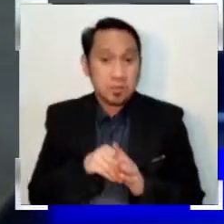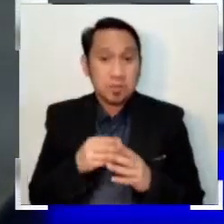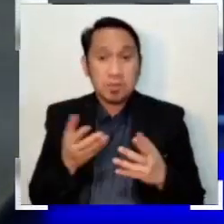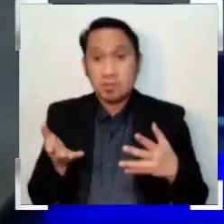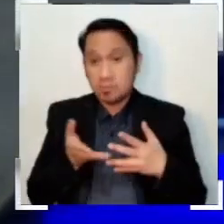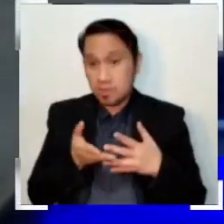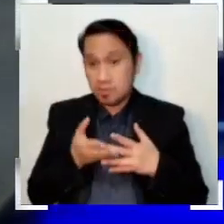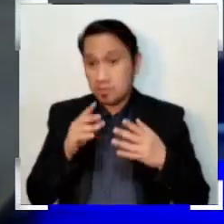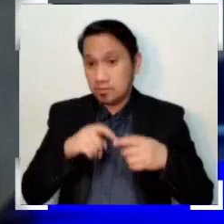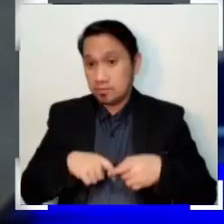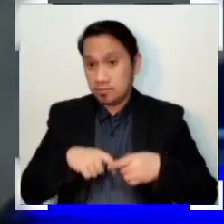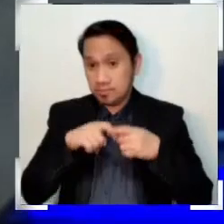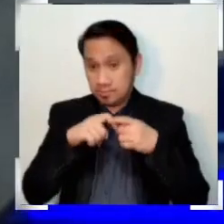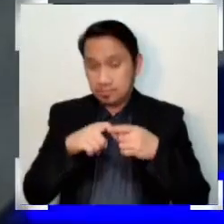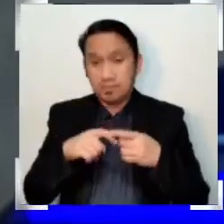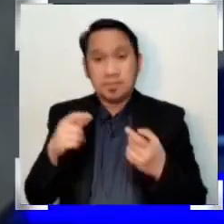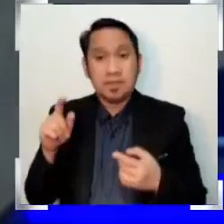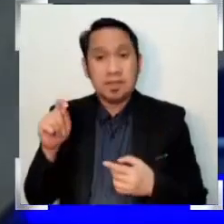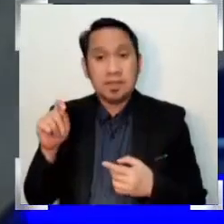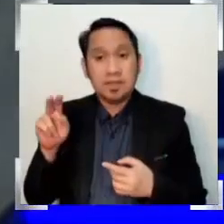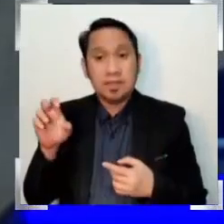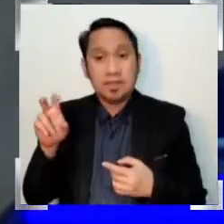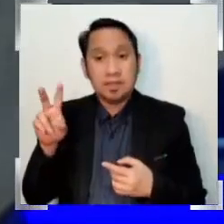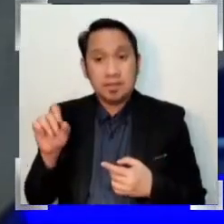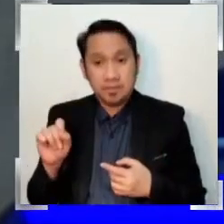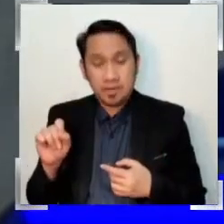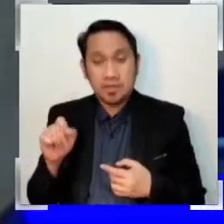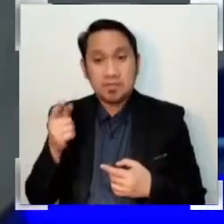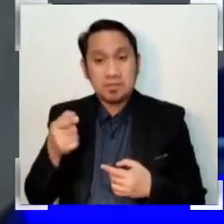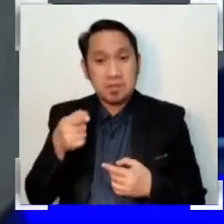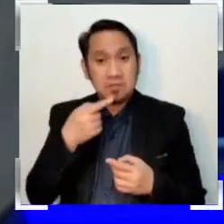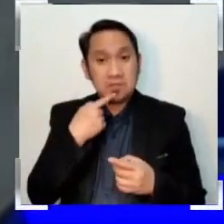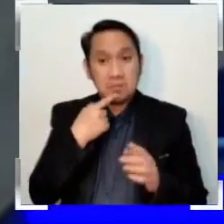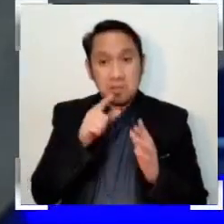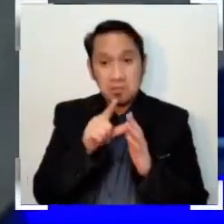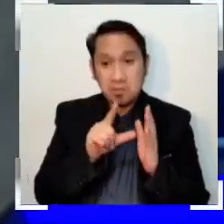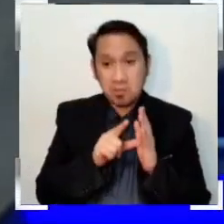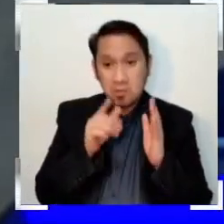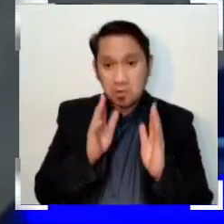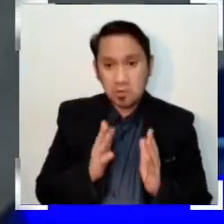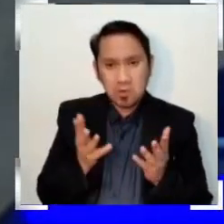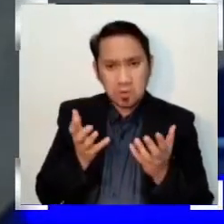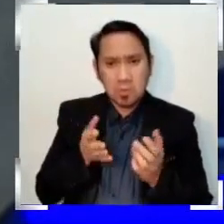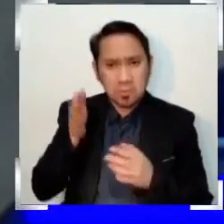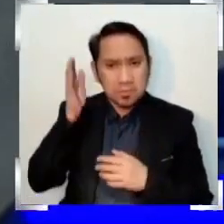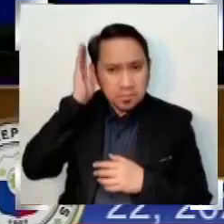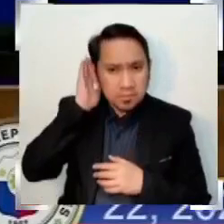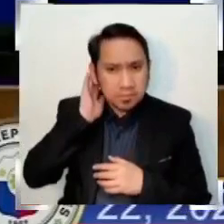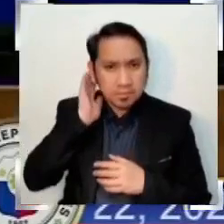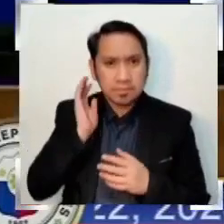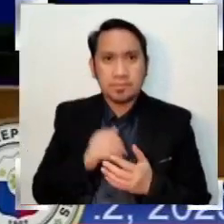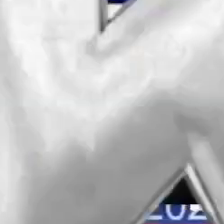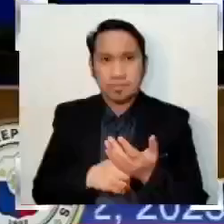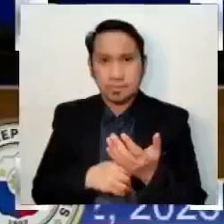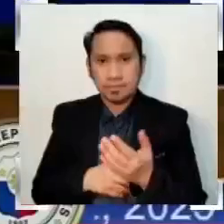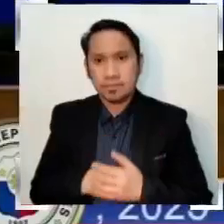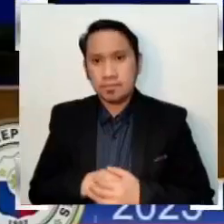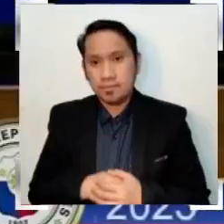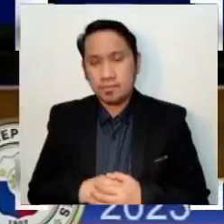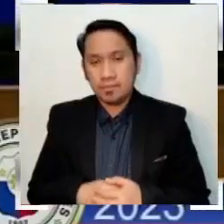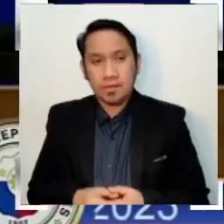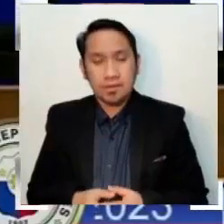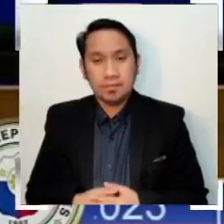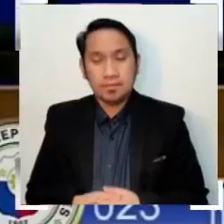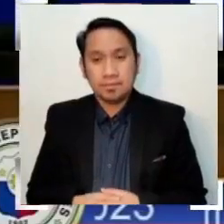kay Congressman Arnie Teves na iaapela raw ng kanyang abogado. Saksi si Ian Cruz.